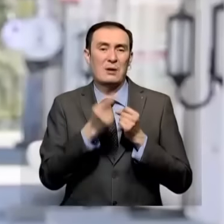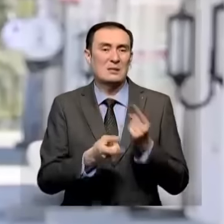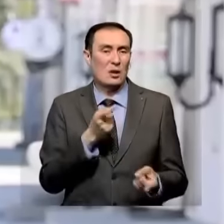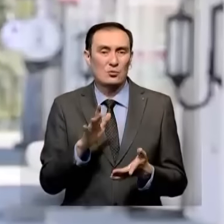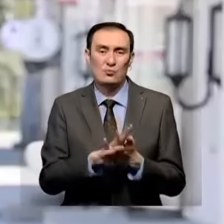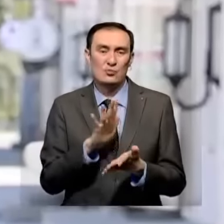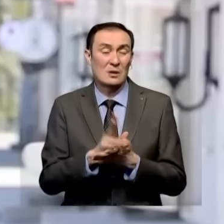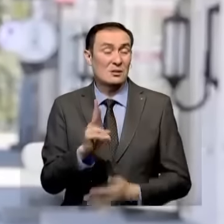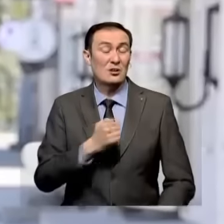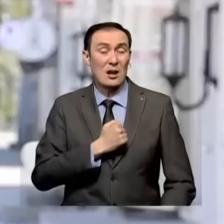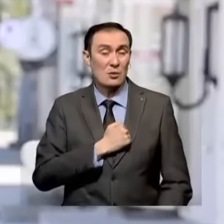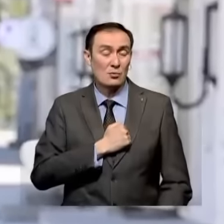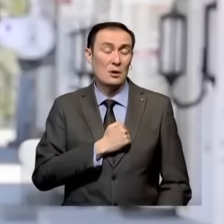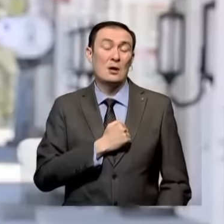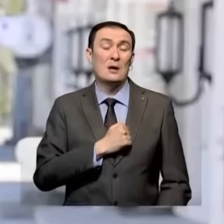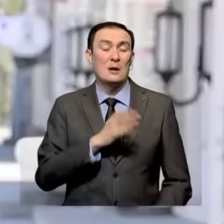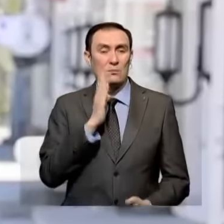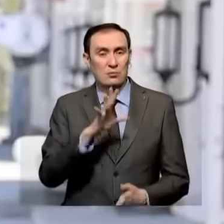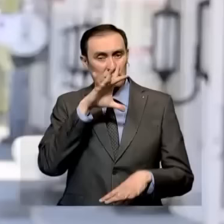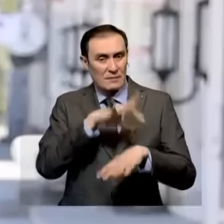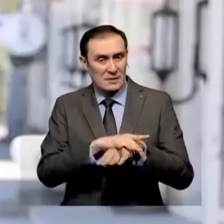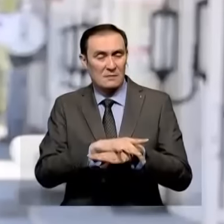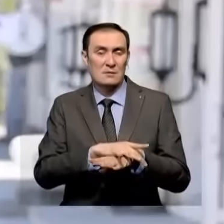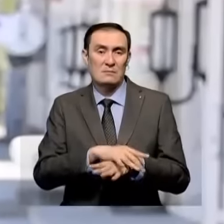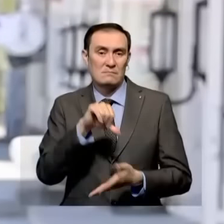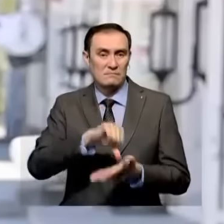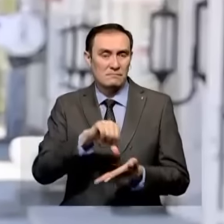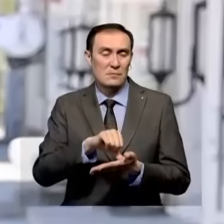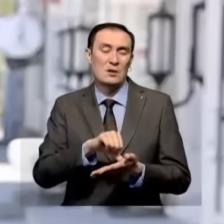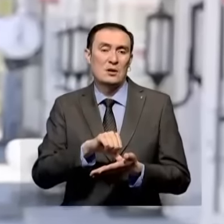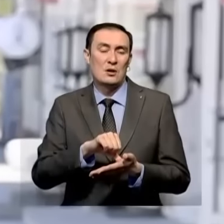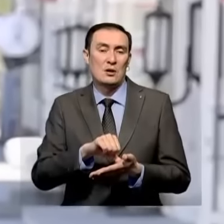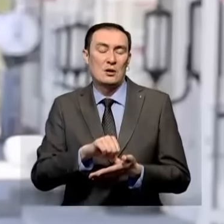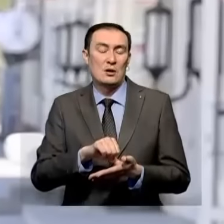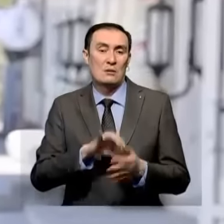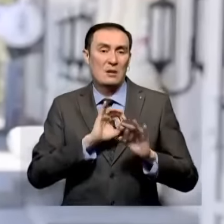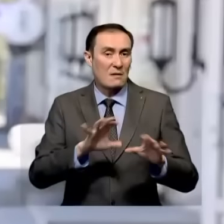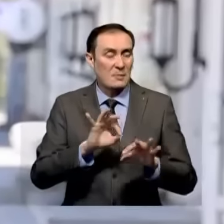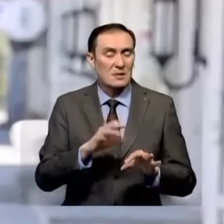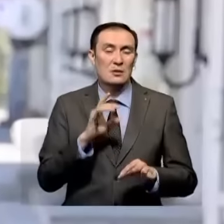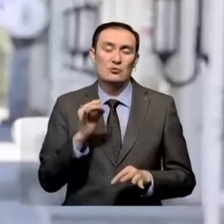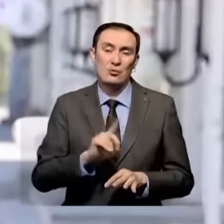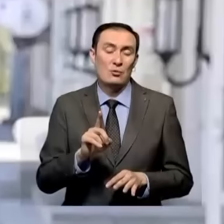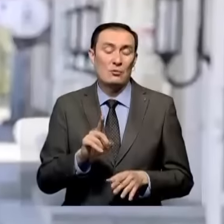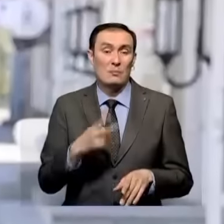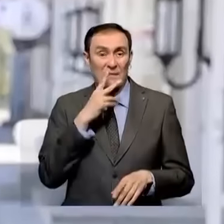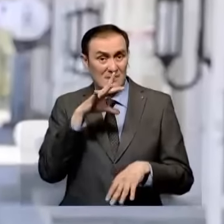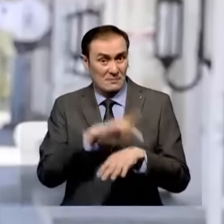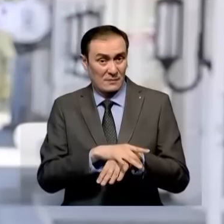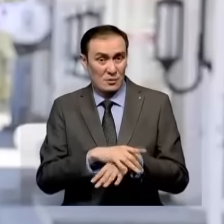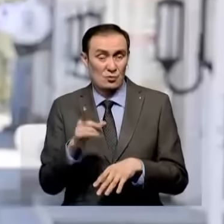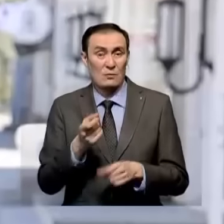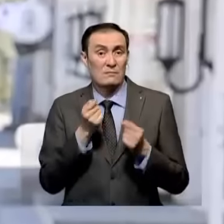К сожалению, будут фиксировать их, представляться, желать хорошего отдыха, но говорить: вот мы вас